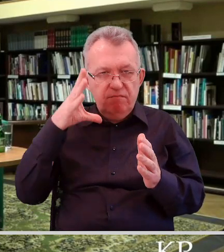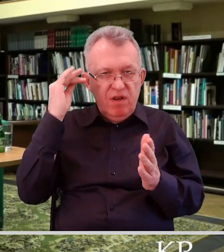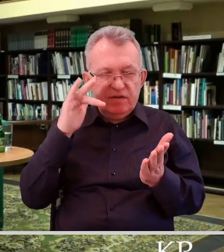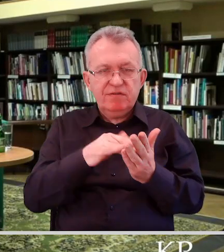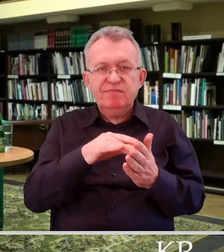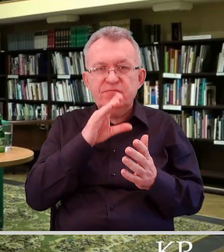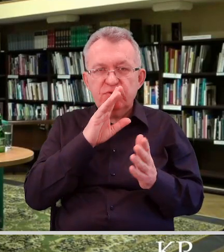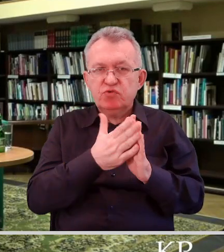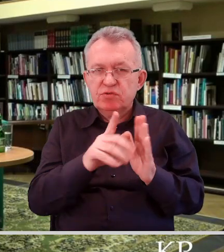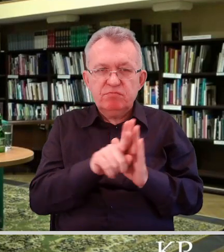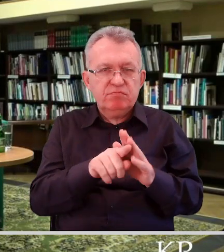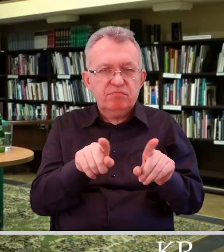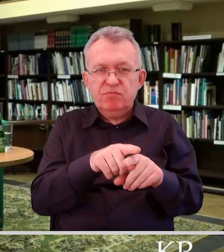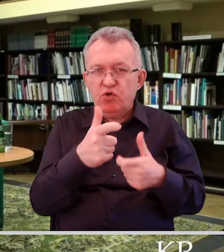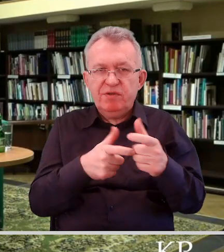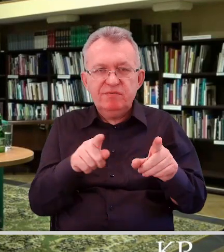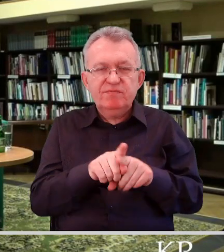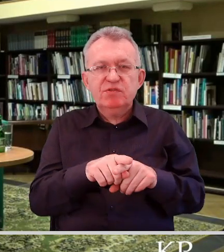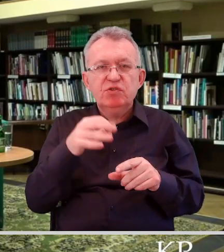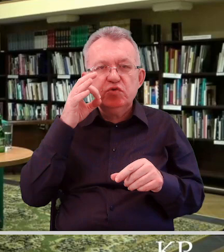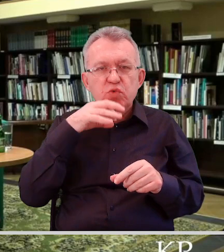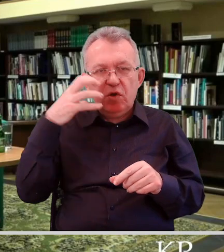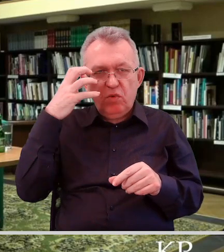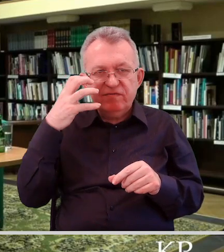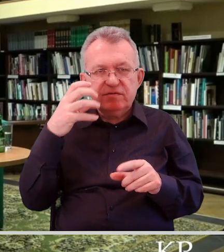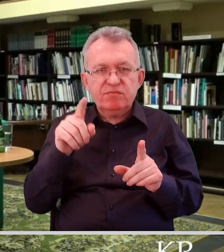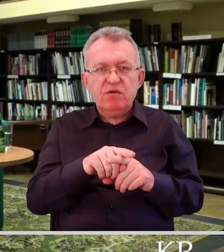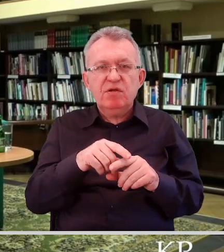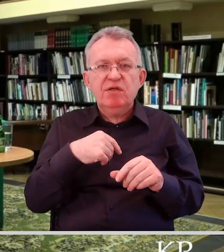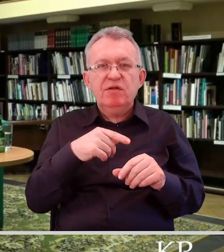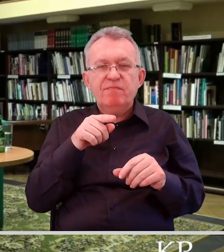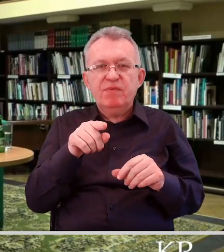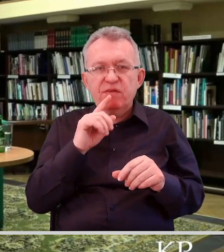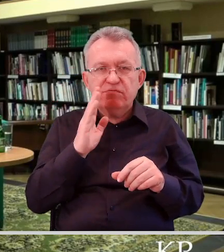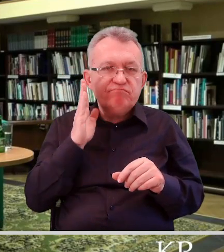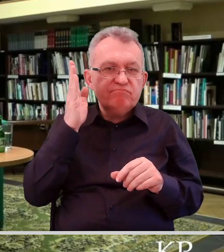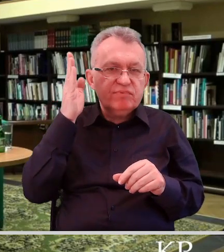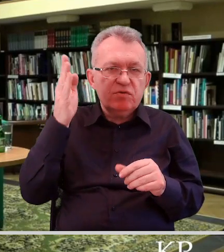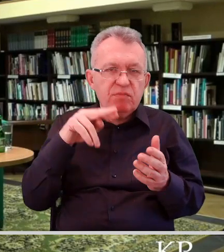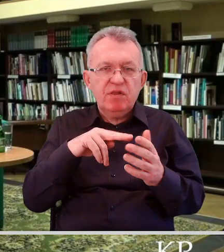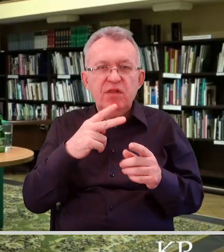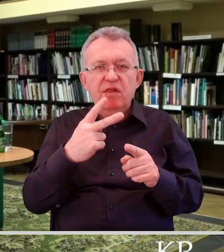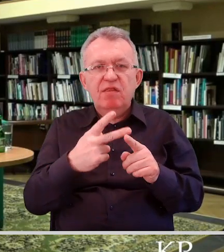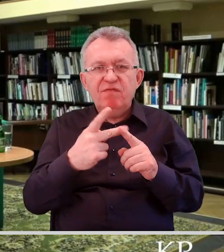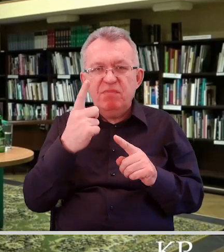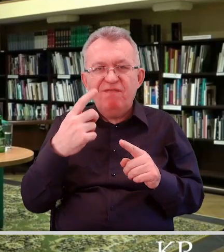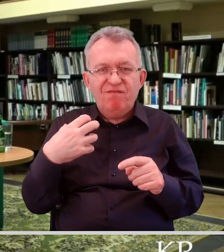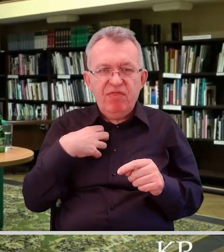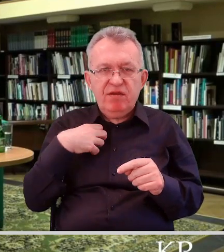w tej książce robię podobnie, jeśli chodzi o córki królewskie. Pozwalam sobie na taką perspektywę